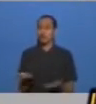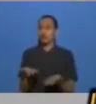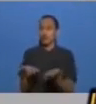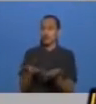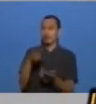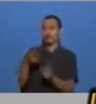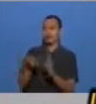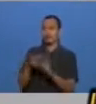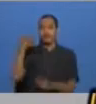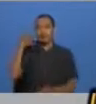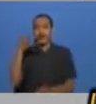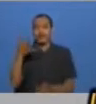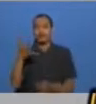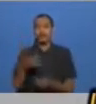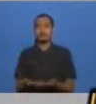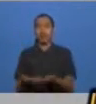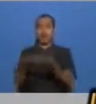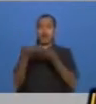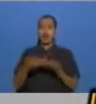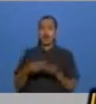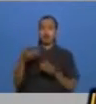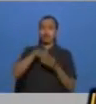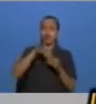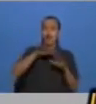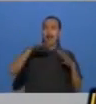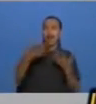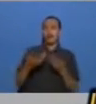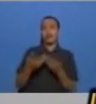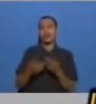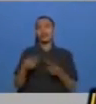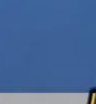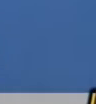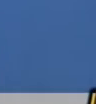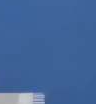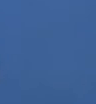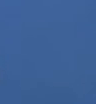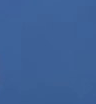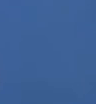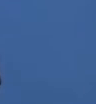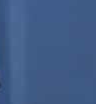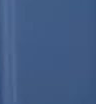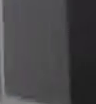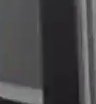Anda, atau mungkin Anda mau sharing, silahkan. Kami akan segera kembali sesaat lagi setelah jeda berikut.